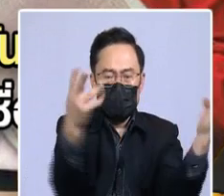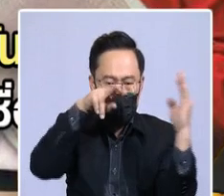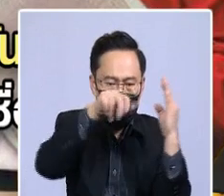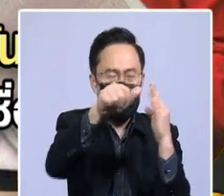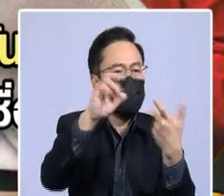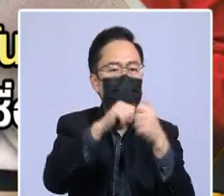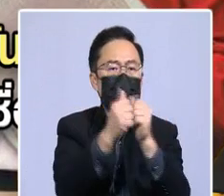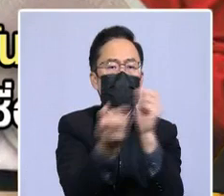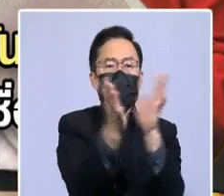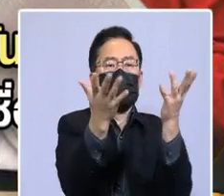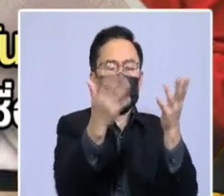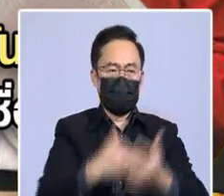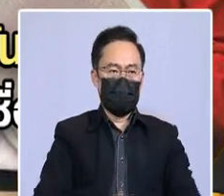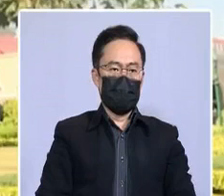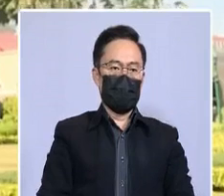ญหาไม่เกี่ยวเรื่องของจี